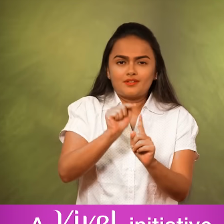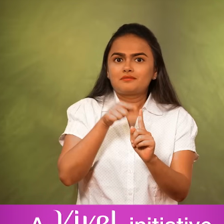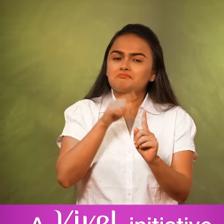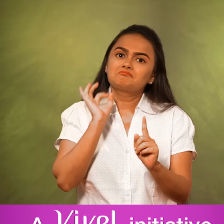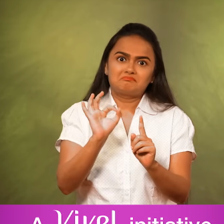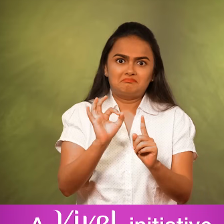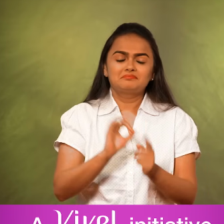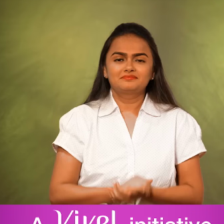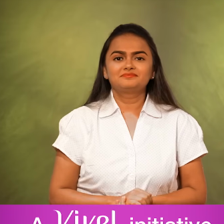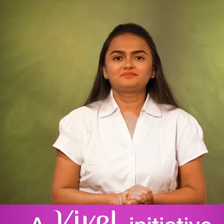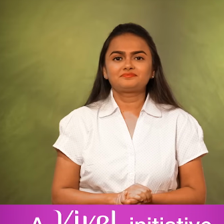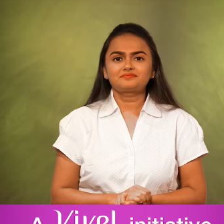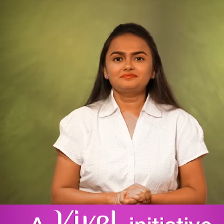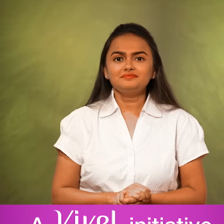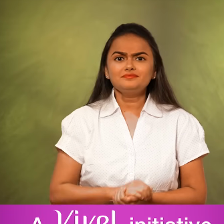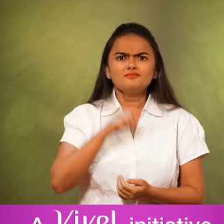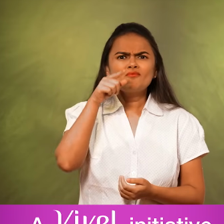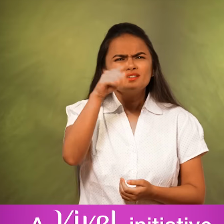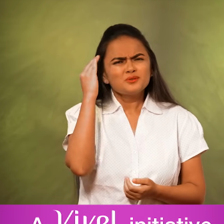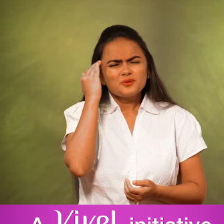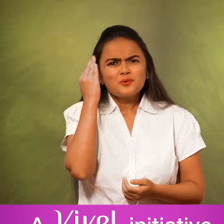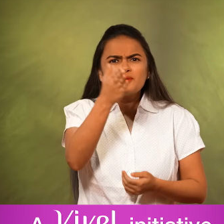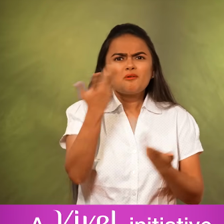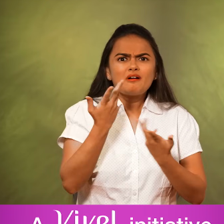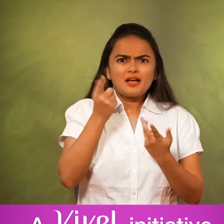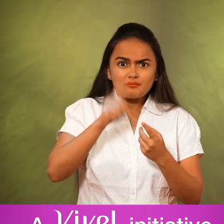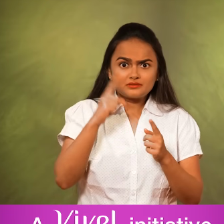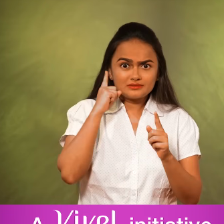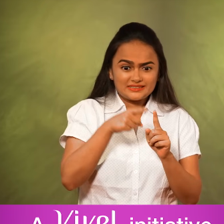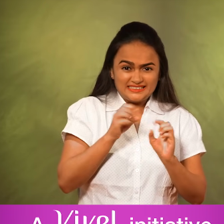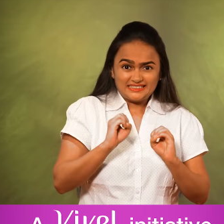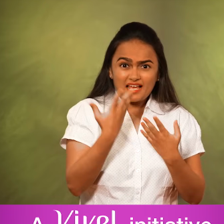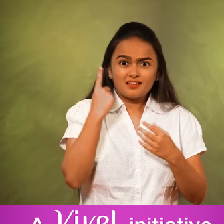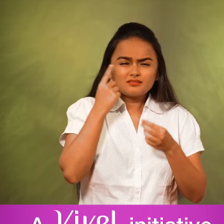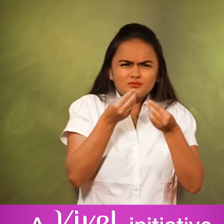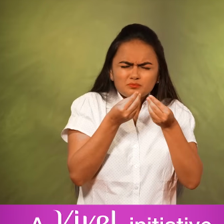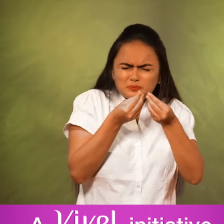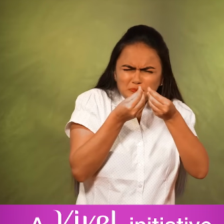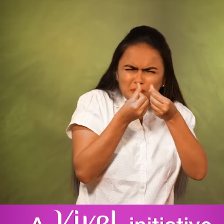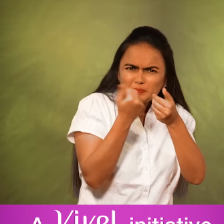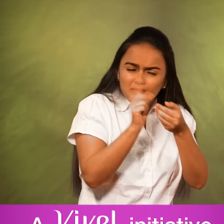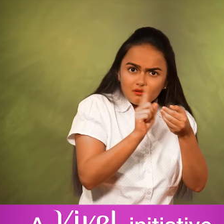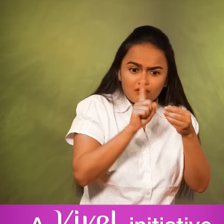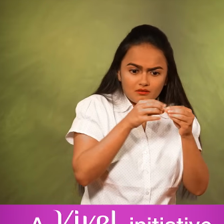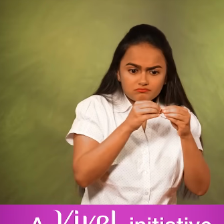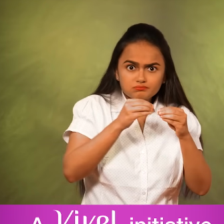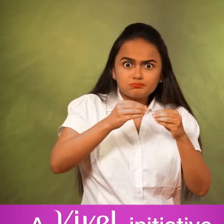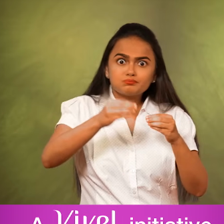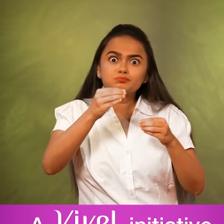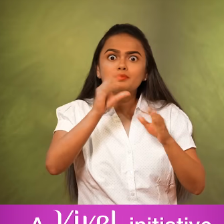I love it. Oh man, you're supposed to go thin to the thickest when it comes